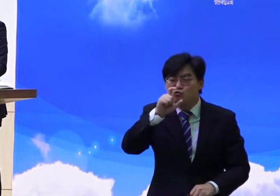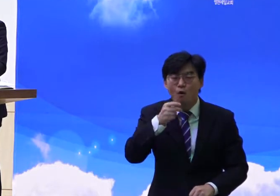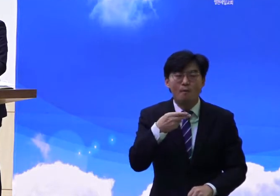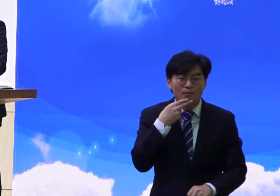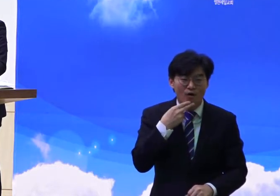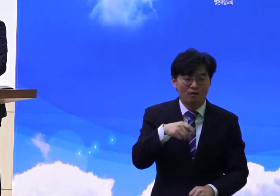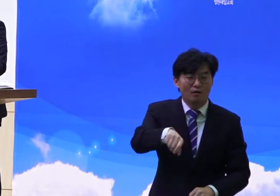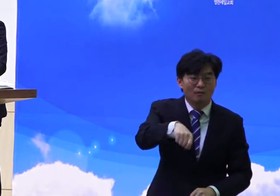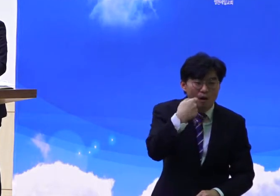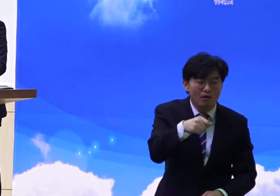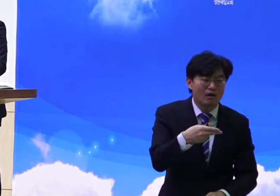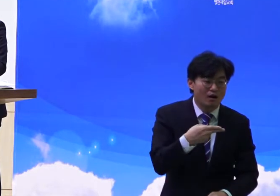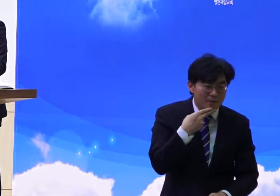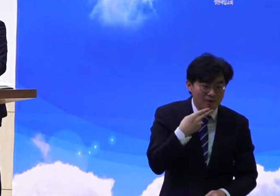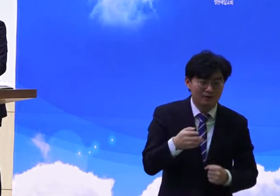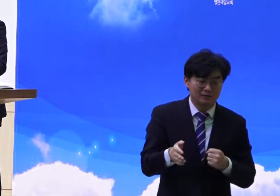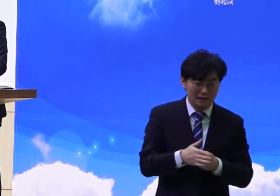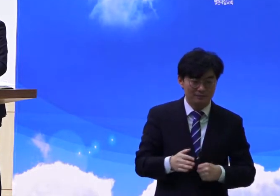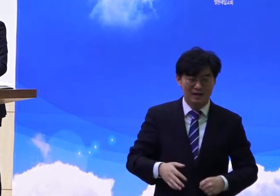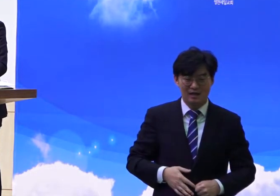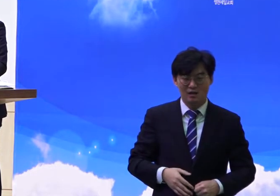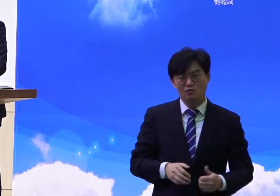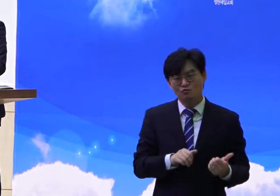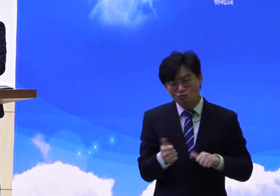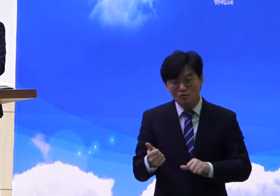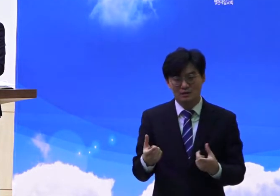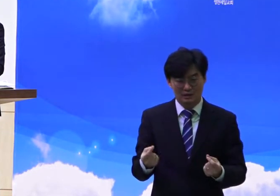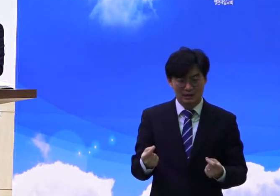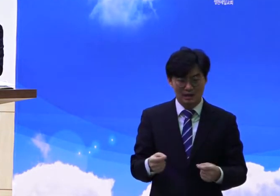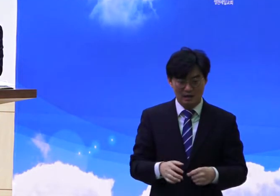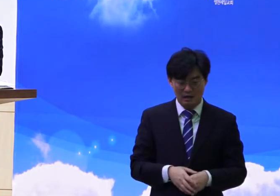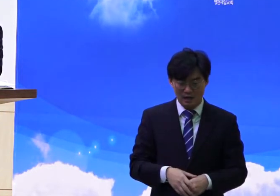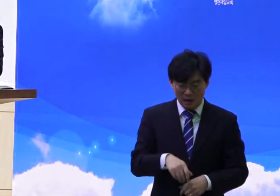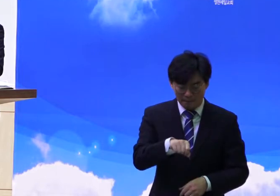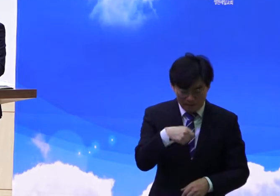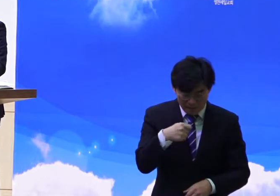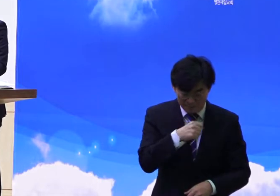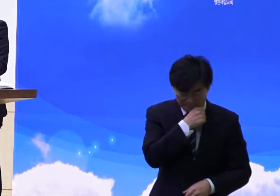우리 마음이 이 하찮은 음식을 싫어하노라.